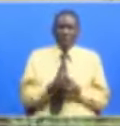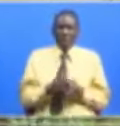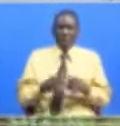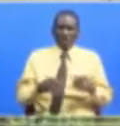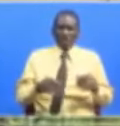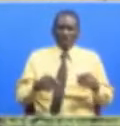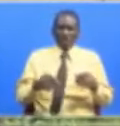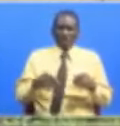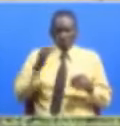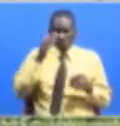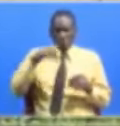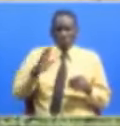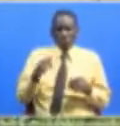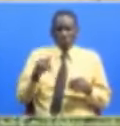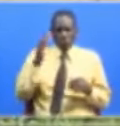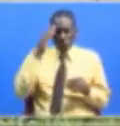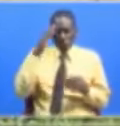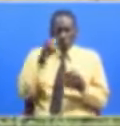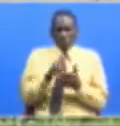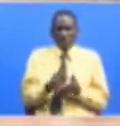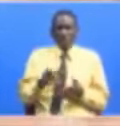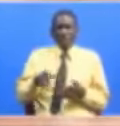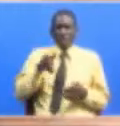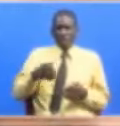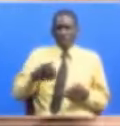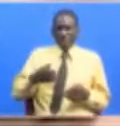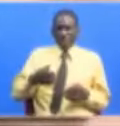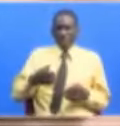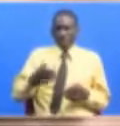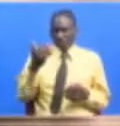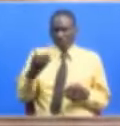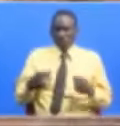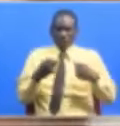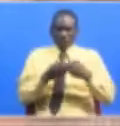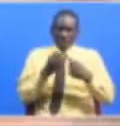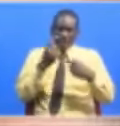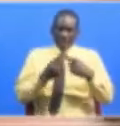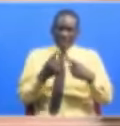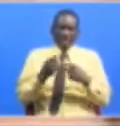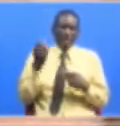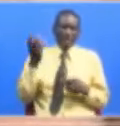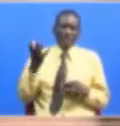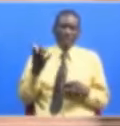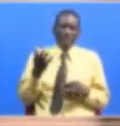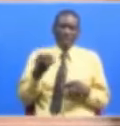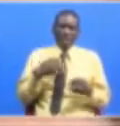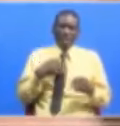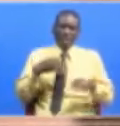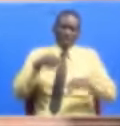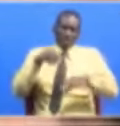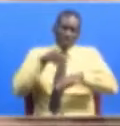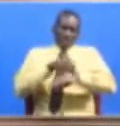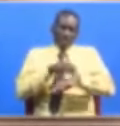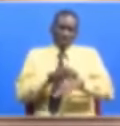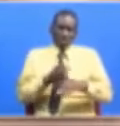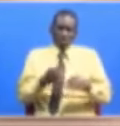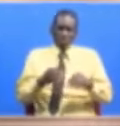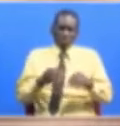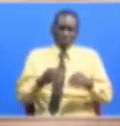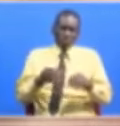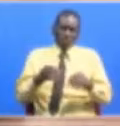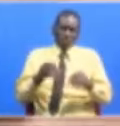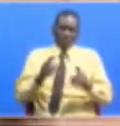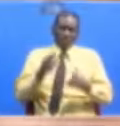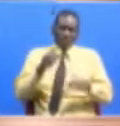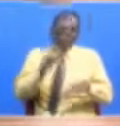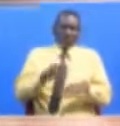ukimakinika zaidi utagundua kuwa kwamba mwanao wa miaka 8 Adrian Wangela ana jeraha la kuchomeka upande wa kulia wa uso